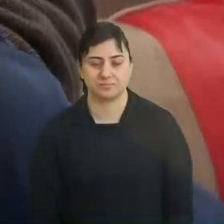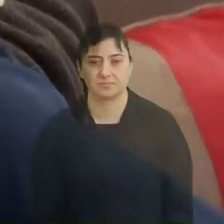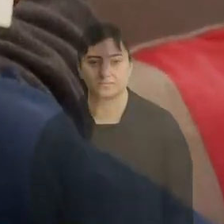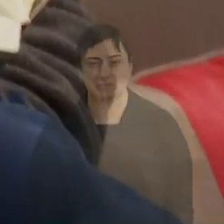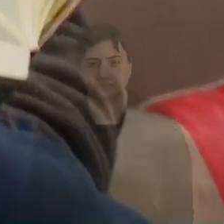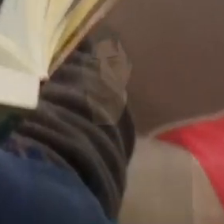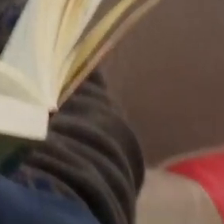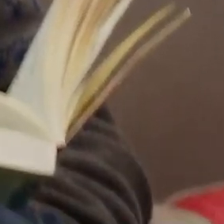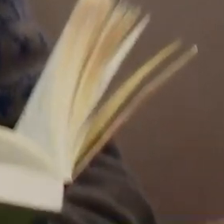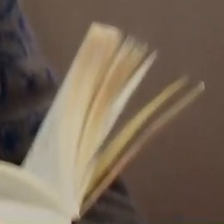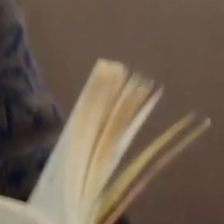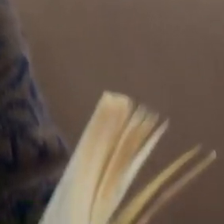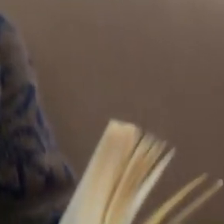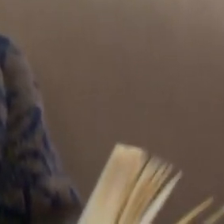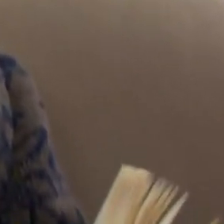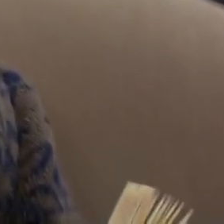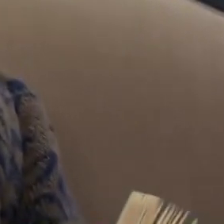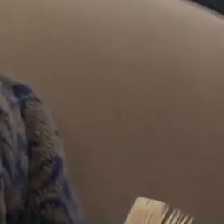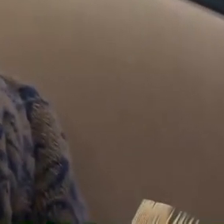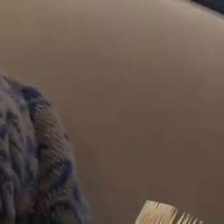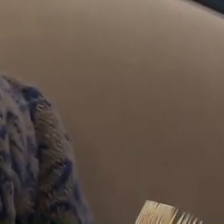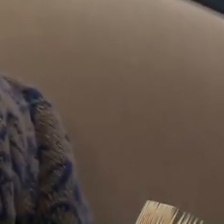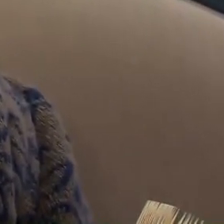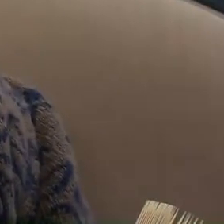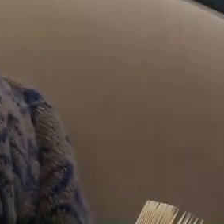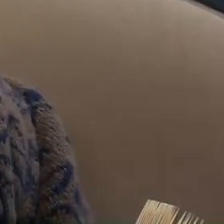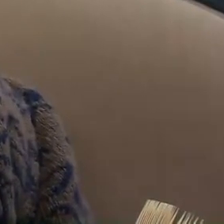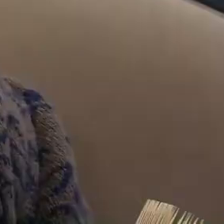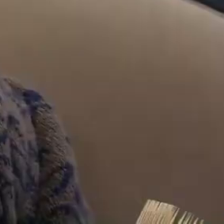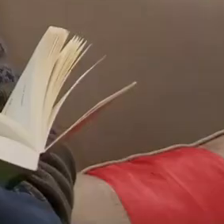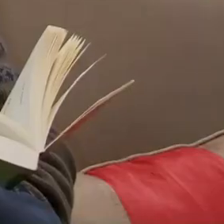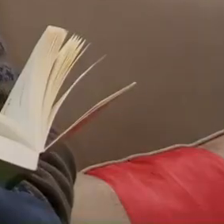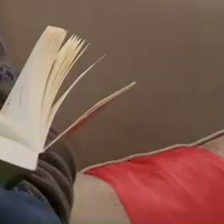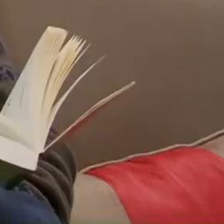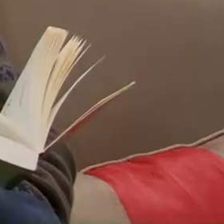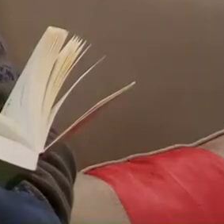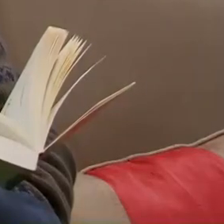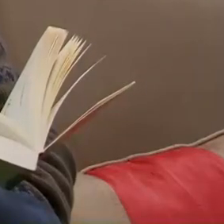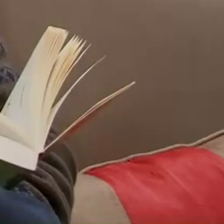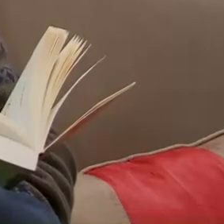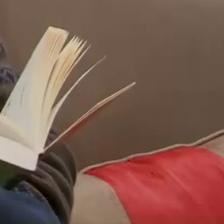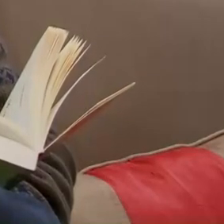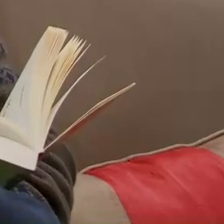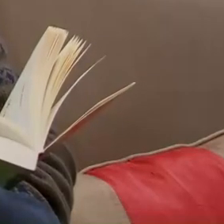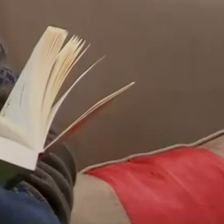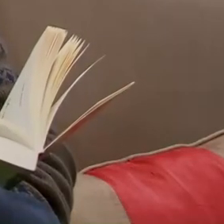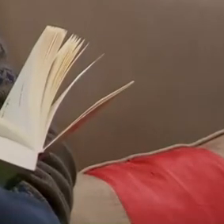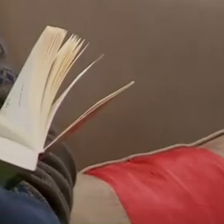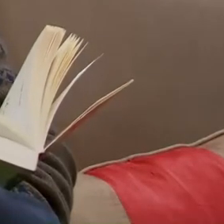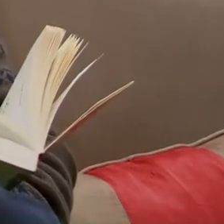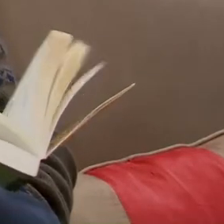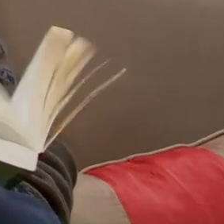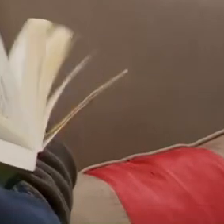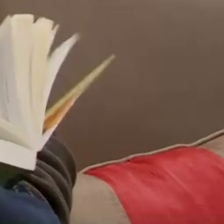Serpil'in kırmızı çerçeveli gözlüklerini takmış salonda kitap okuyor. Üzerinde kilim desenli vizon hırkası, mavi kareli gömleği.